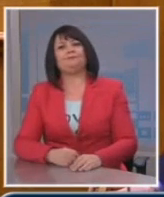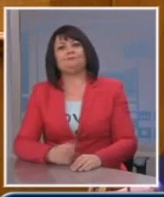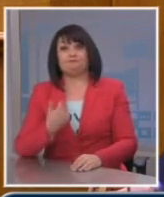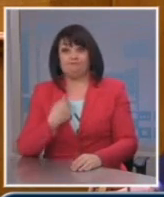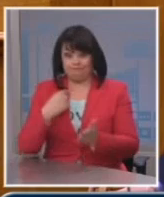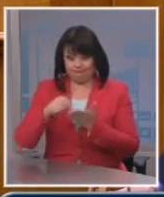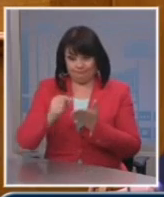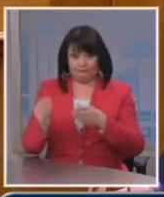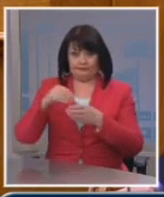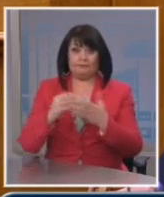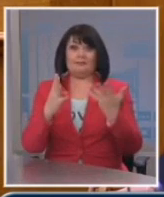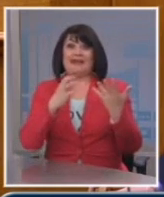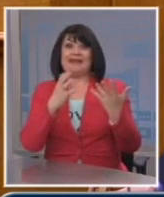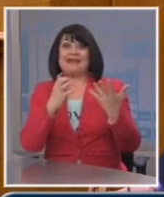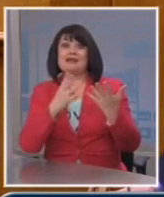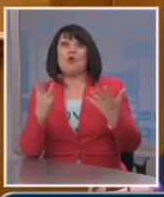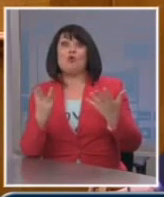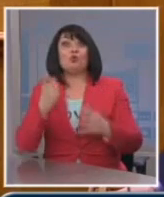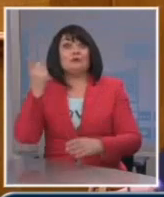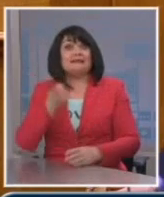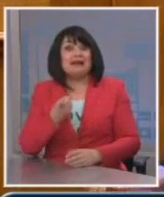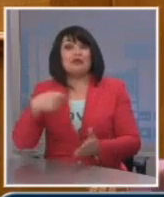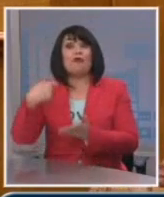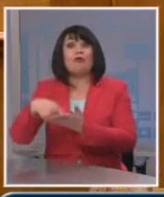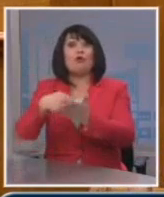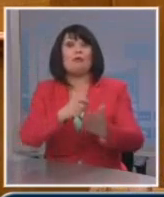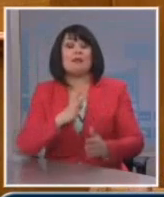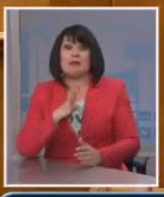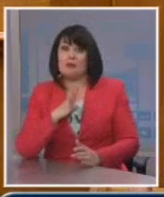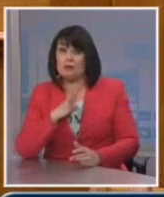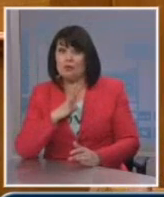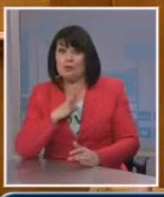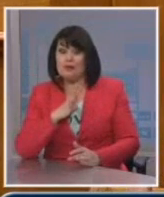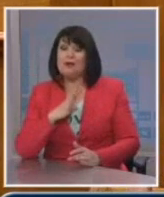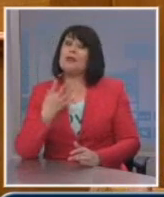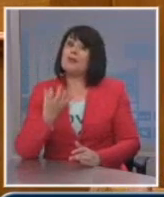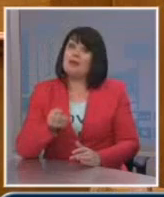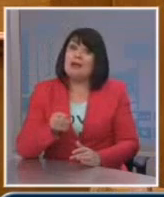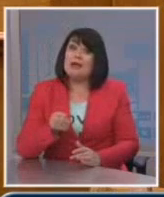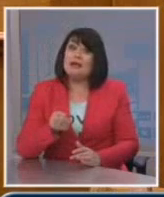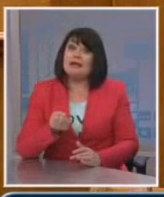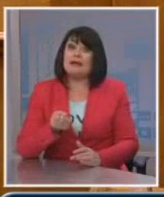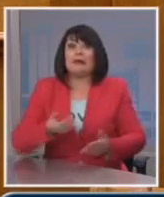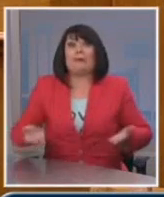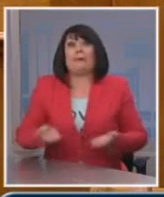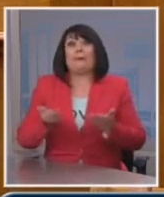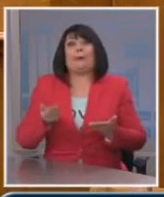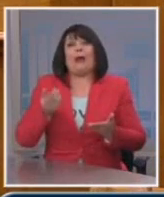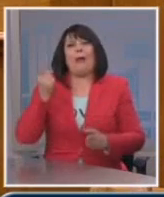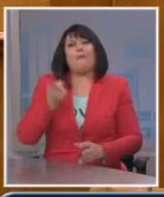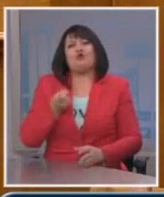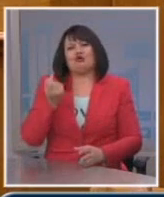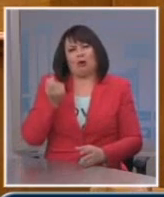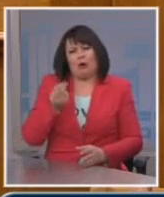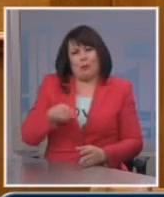μας, το 98% των φορολογούμενων θα έχει είτε ελάχιστη επιβάρυνση,